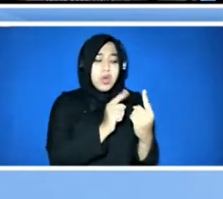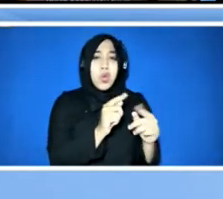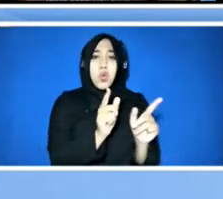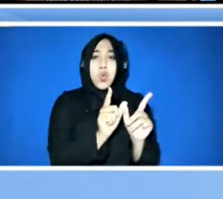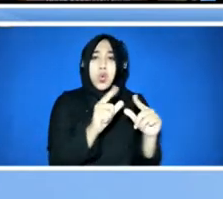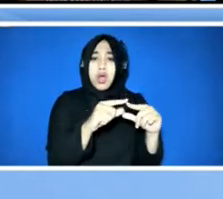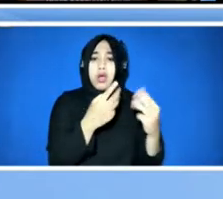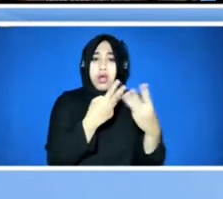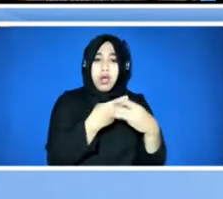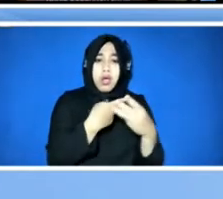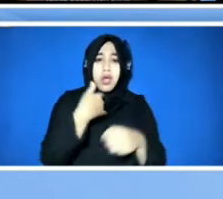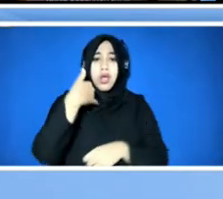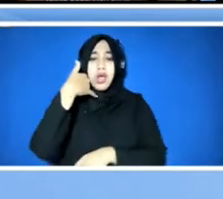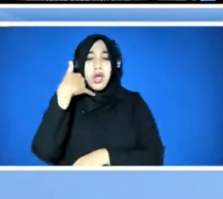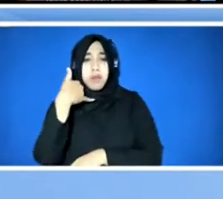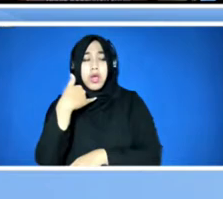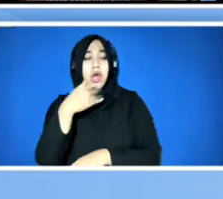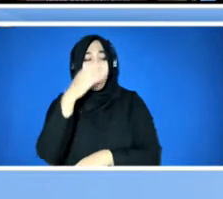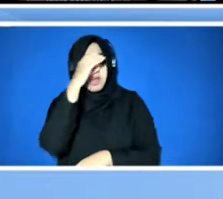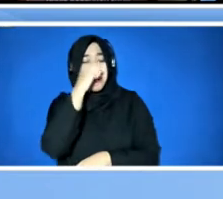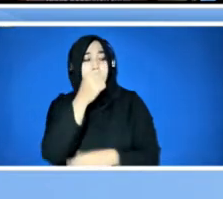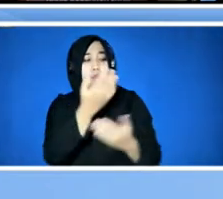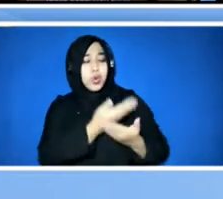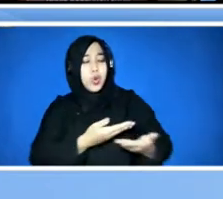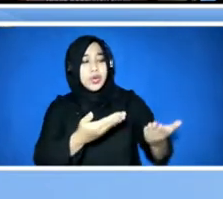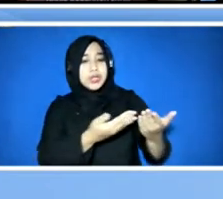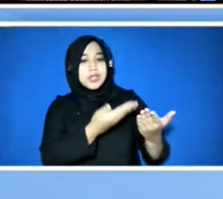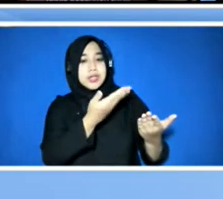atau by phone, untuk tahu kondisinya. Lanjut.